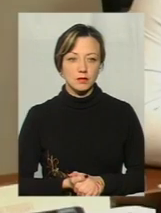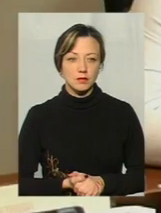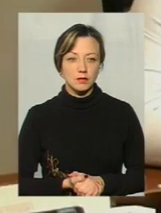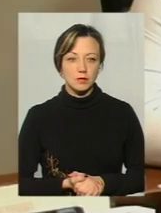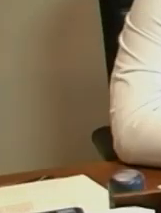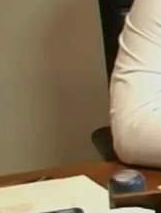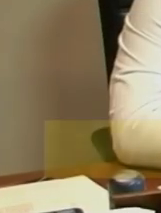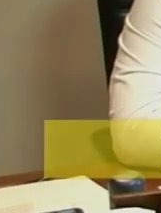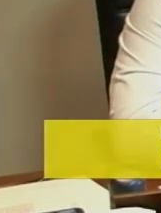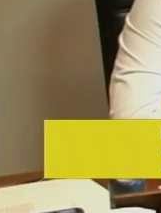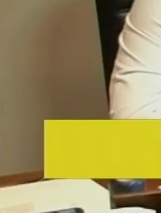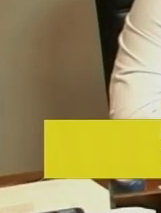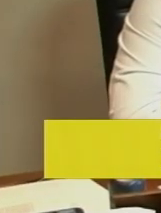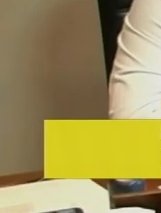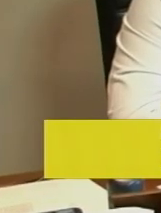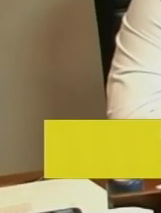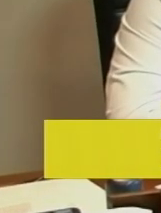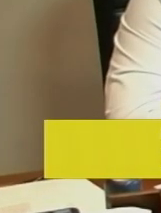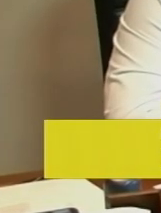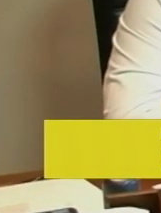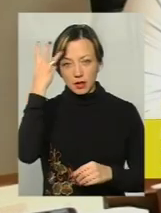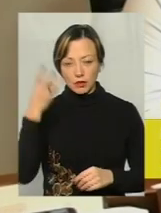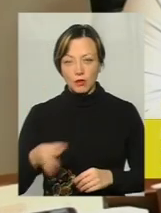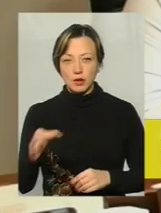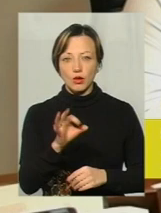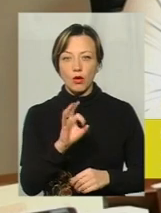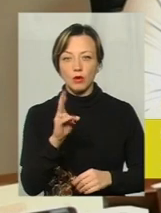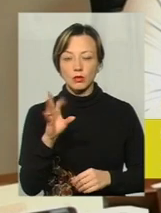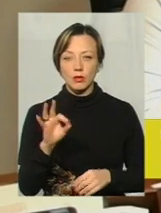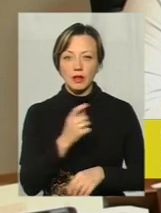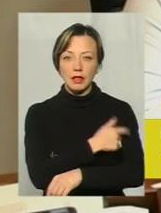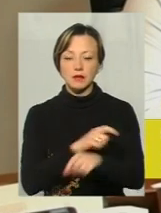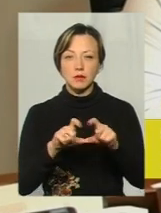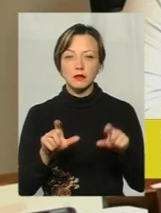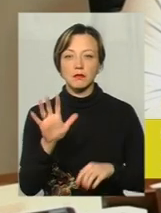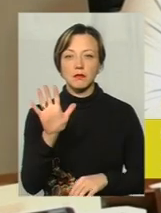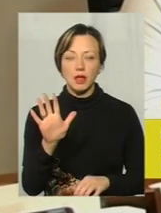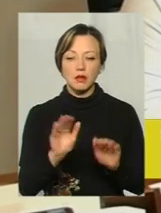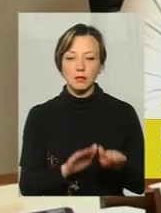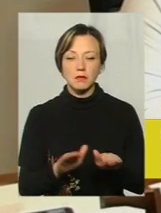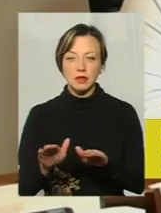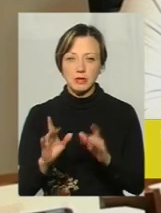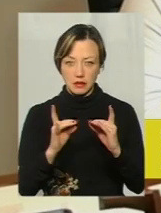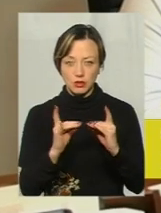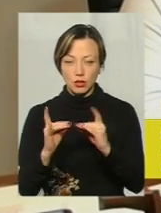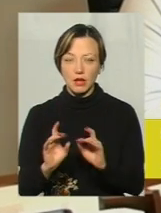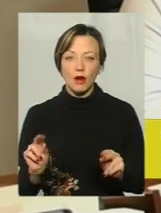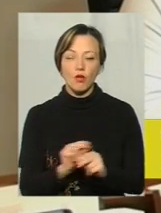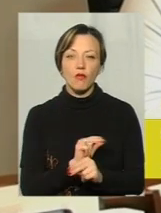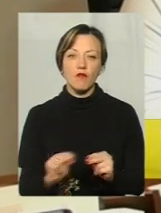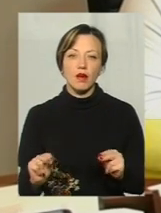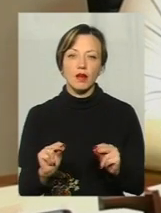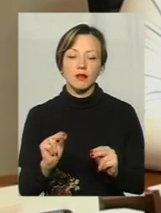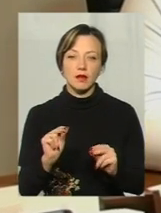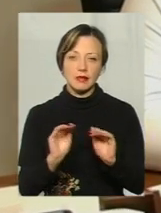На сьогоднішній день в Хмельницькому обласному онкологічному диспансеру присутні 5 ліжок для лікування пацієнтів,